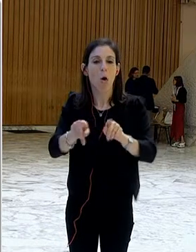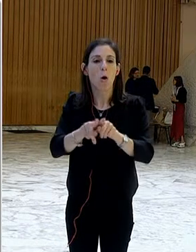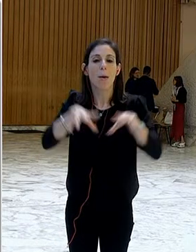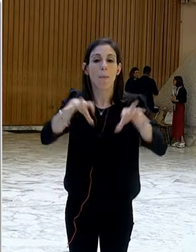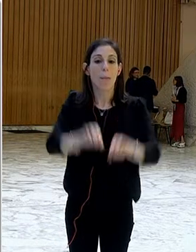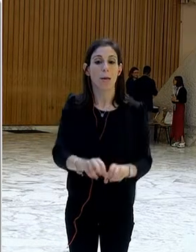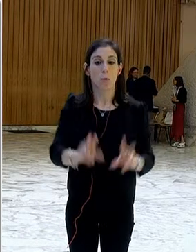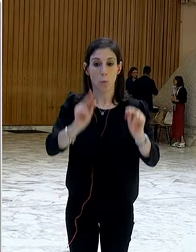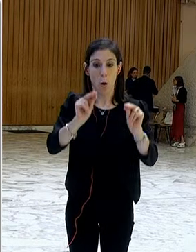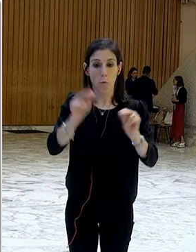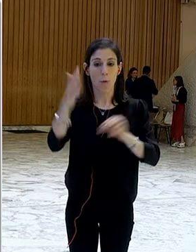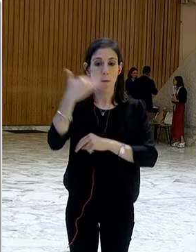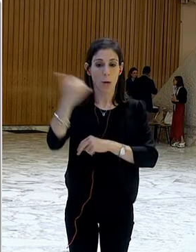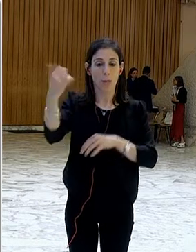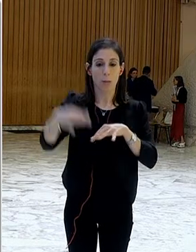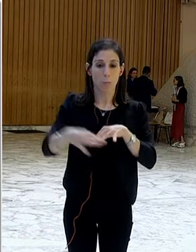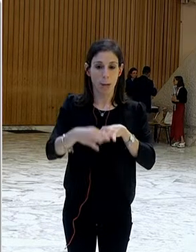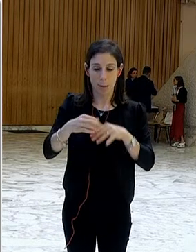mariage.